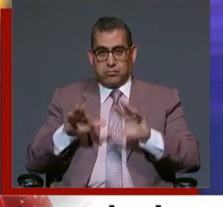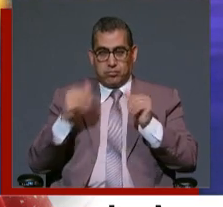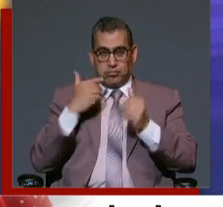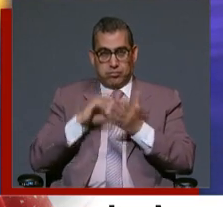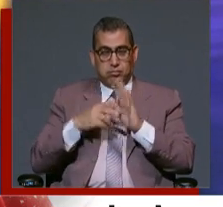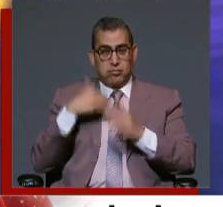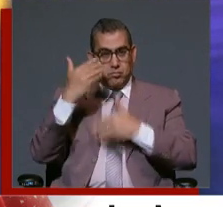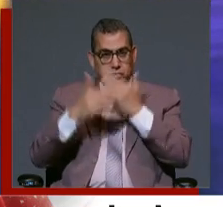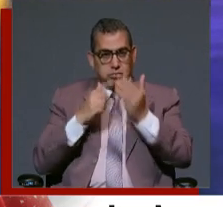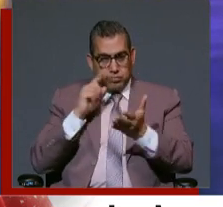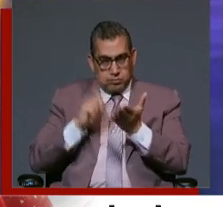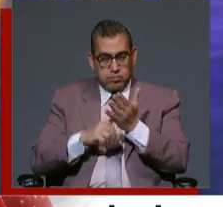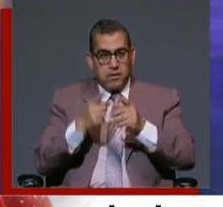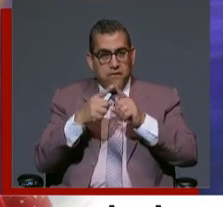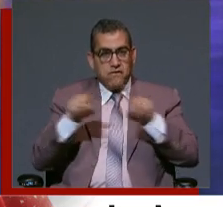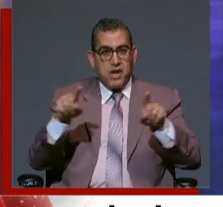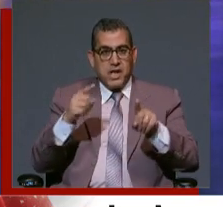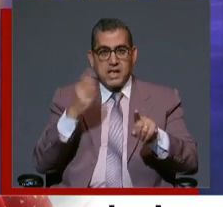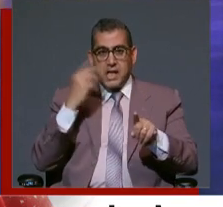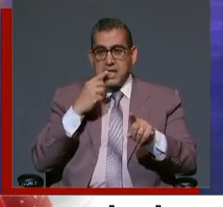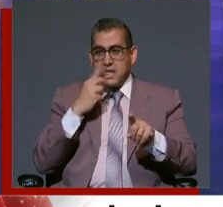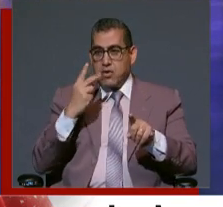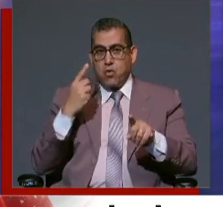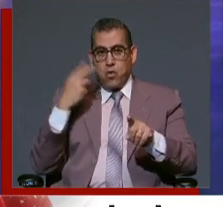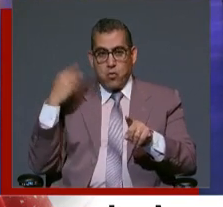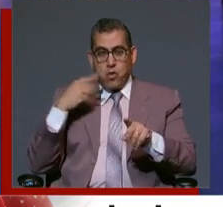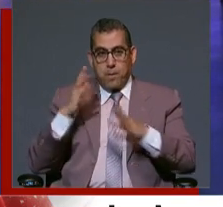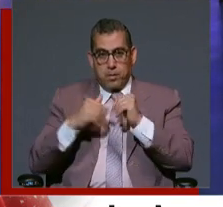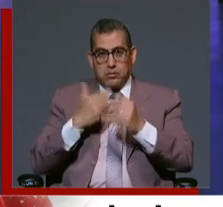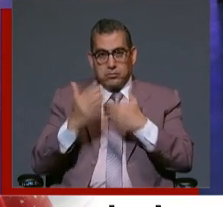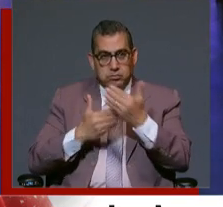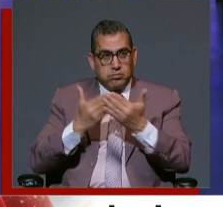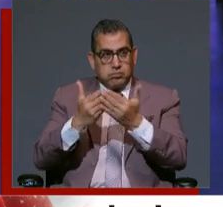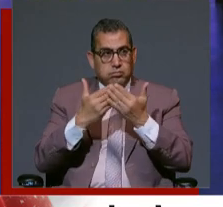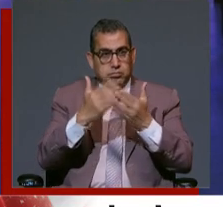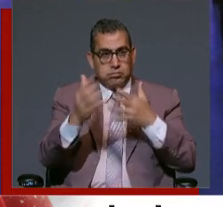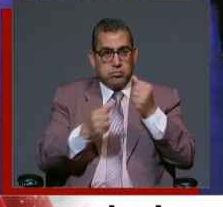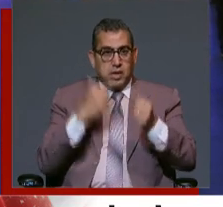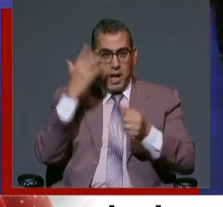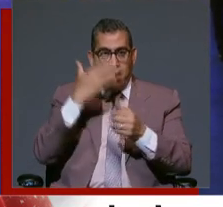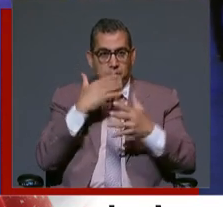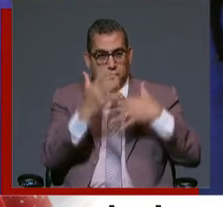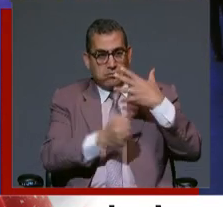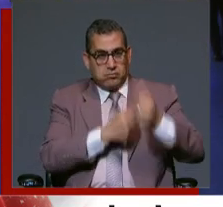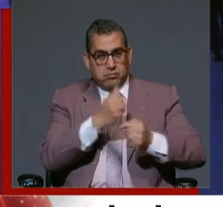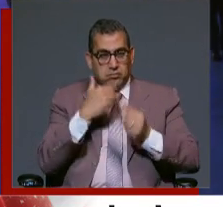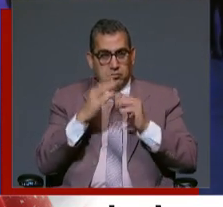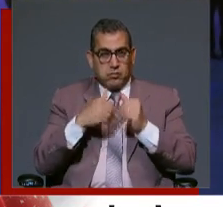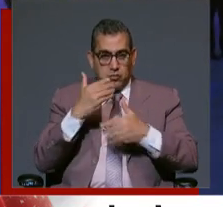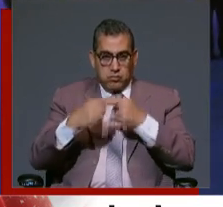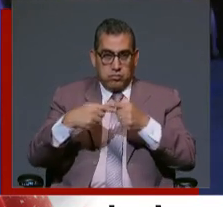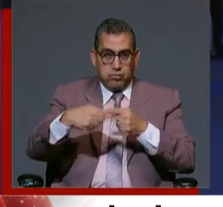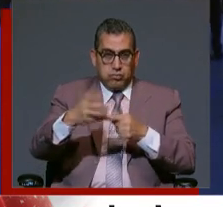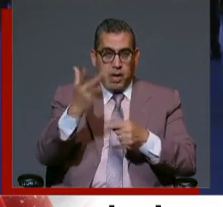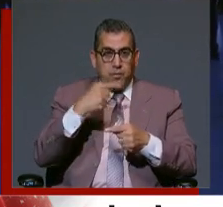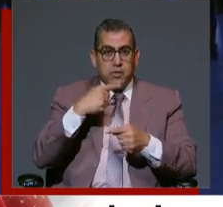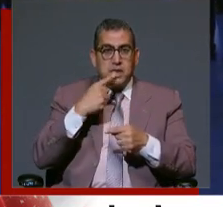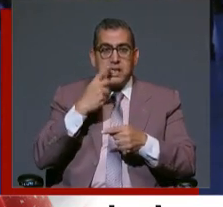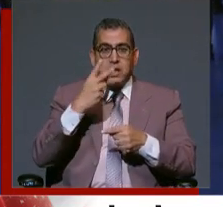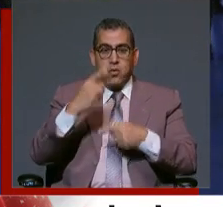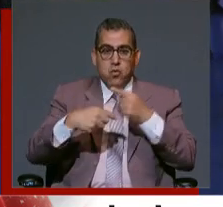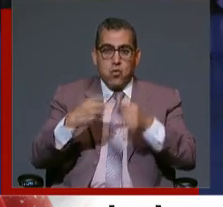من فارق خلال هذه الفترة، لكن امتد هذا التأثير وهذا الأثر على مدار السنوات